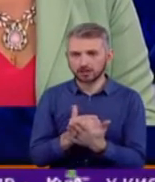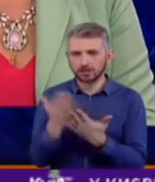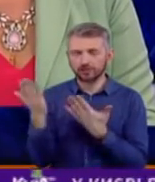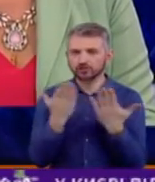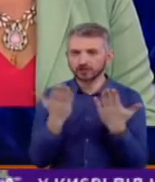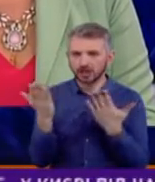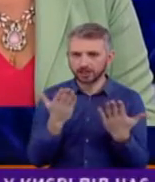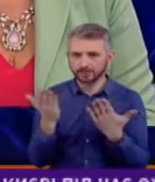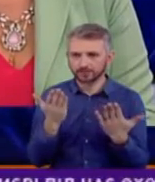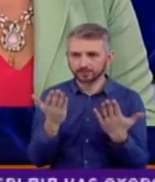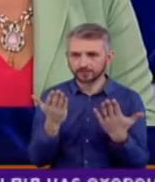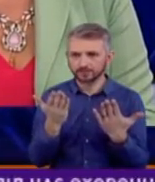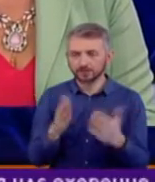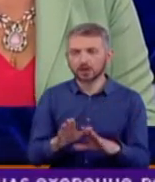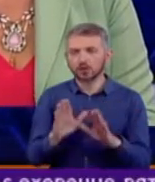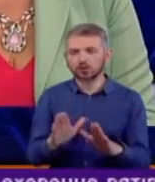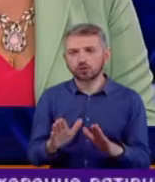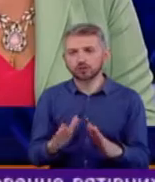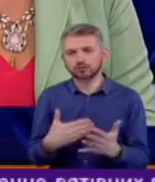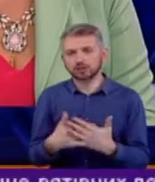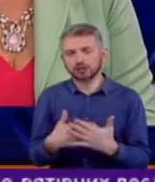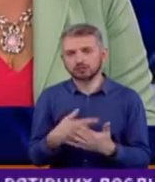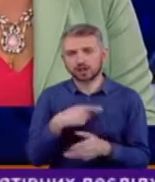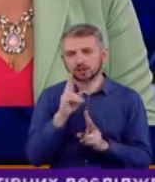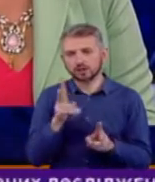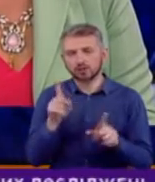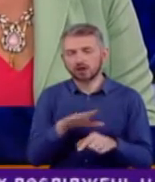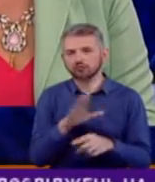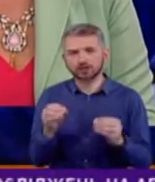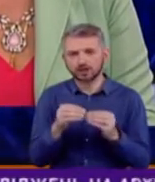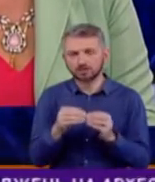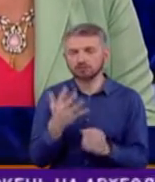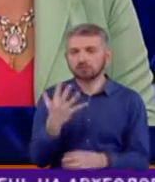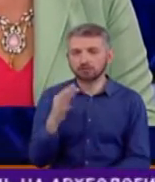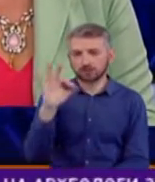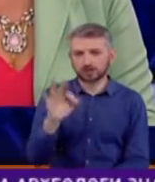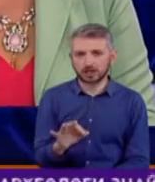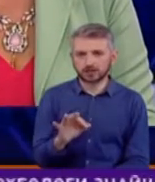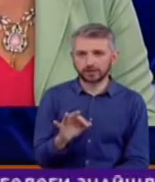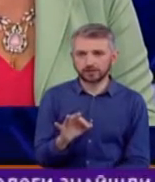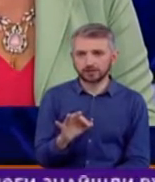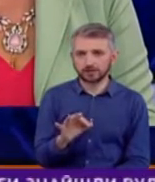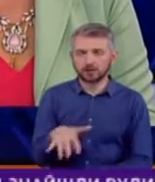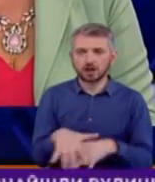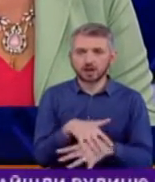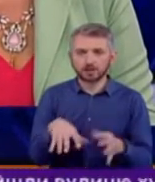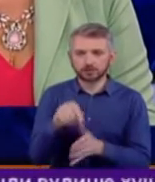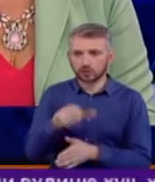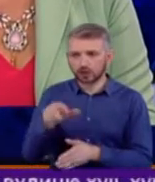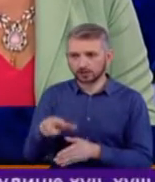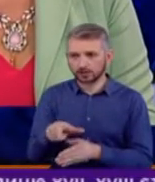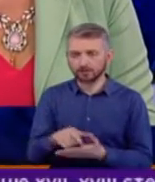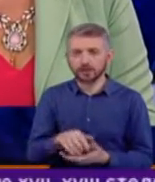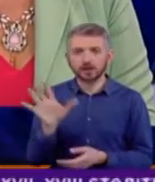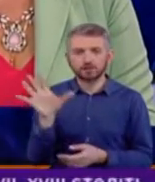читали только где-то, я не знаю, даже не 10-5% электората.